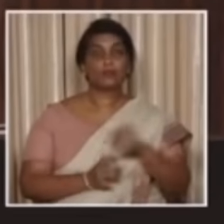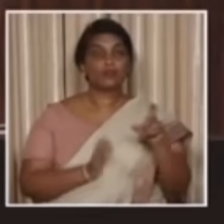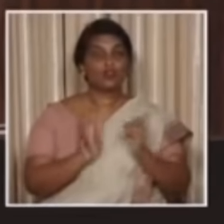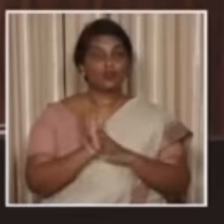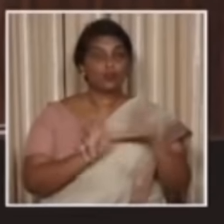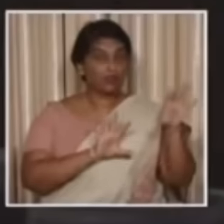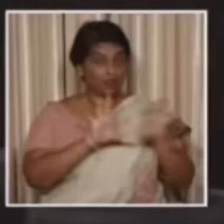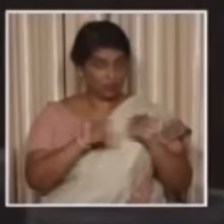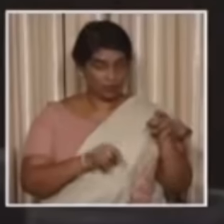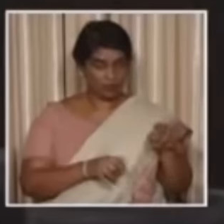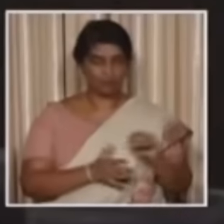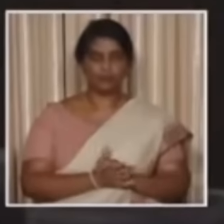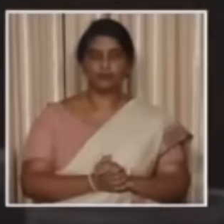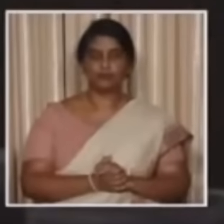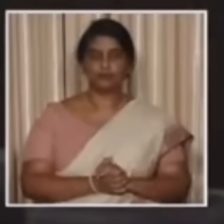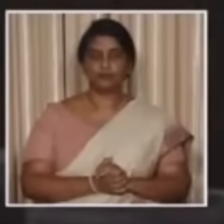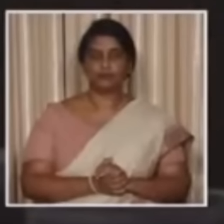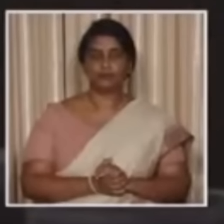පත් කරද්දී